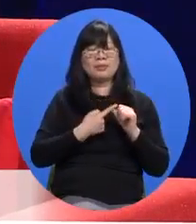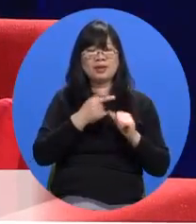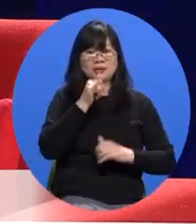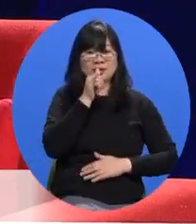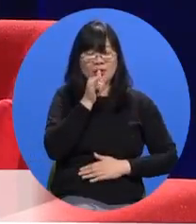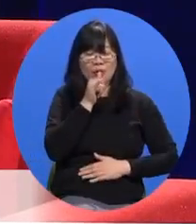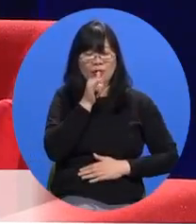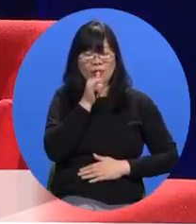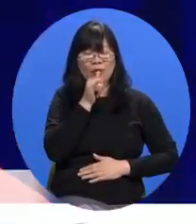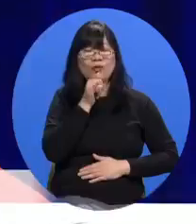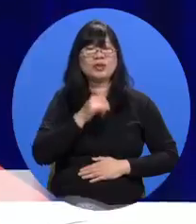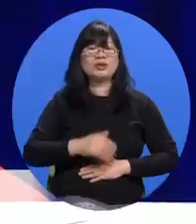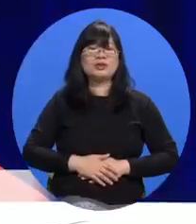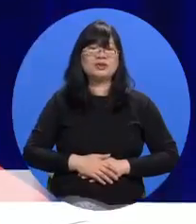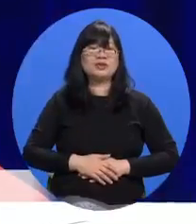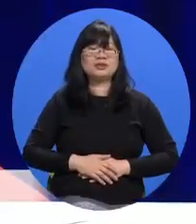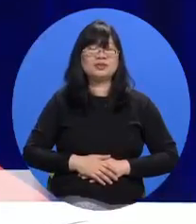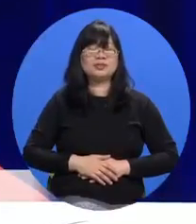네. 좀